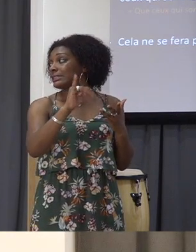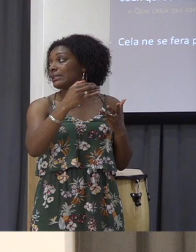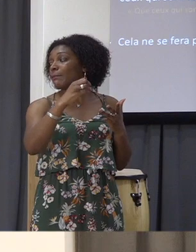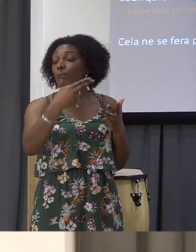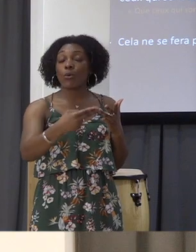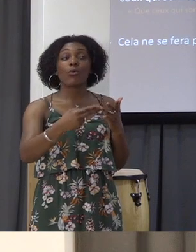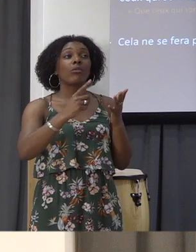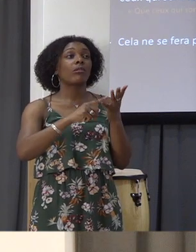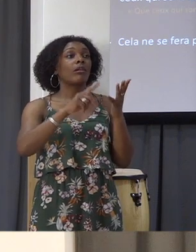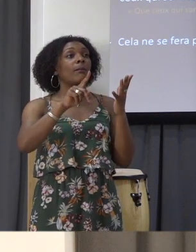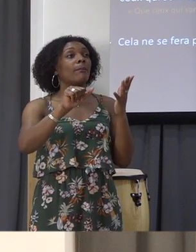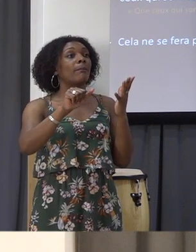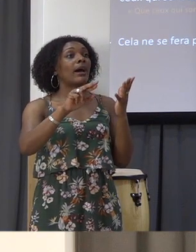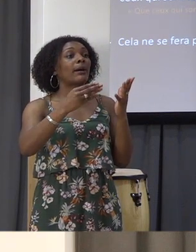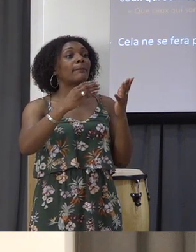Parména